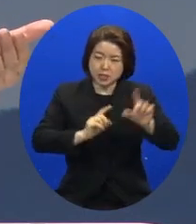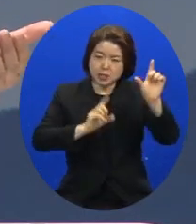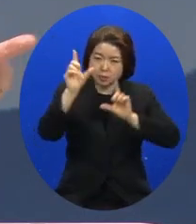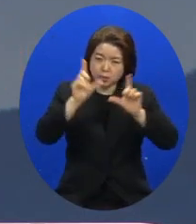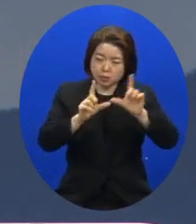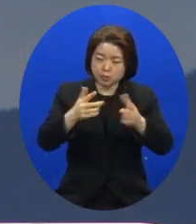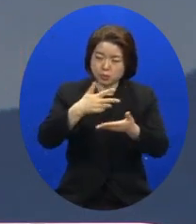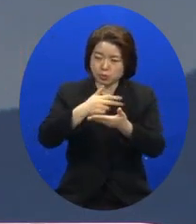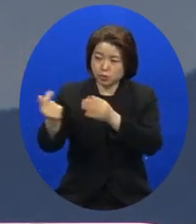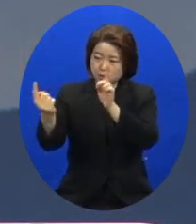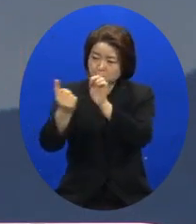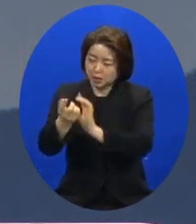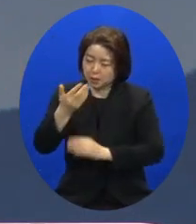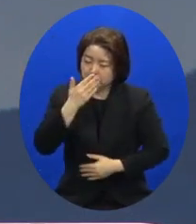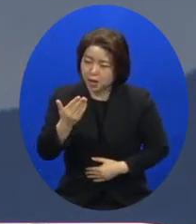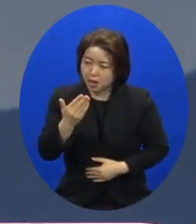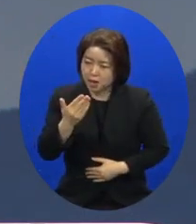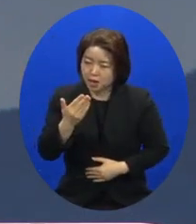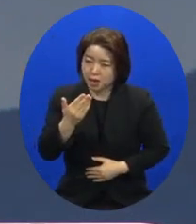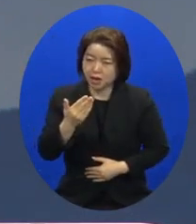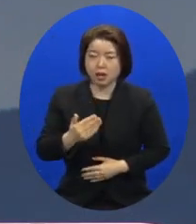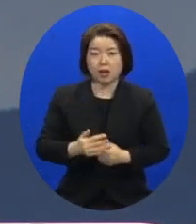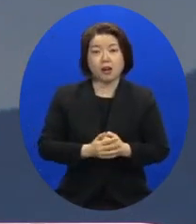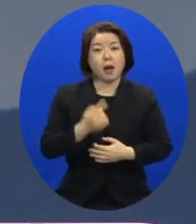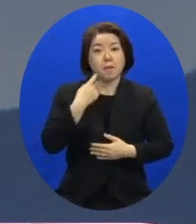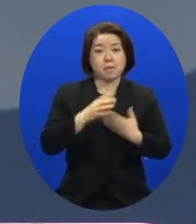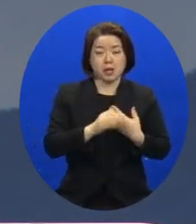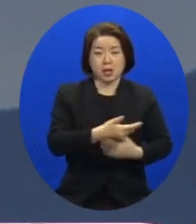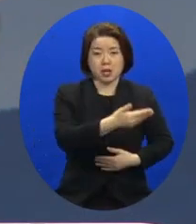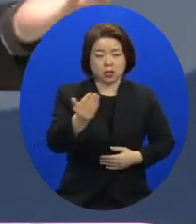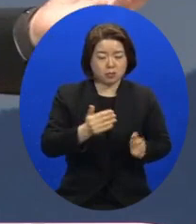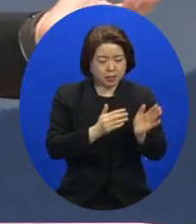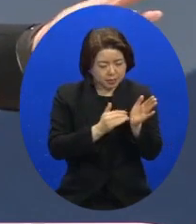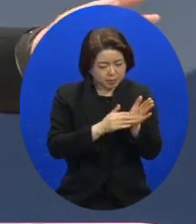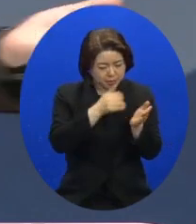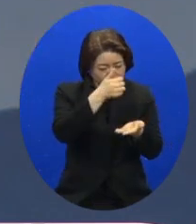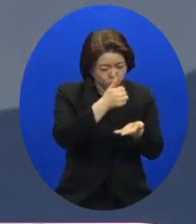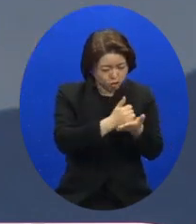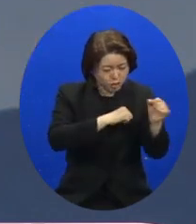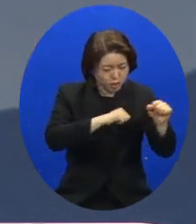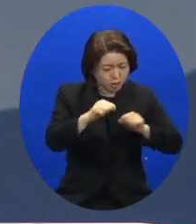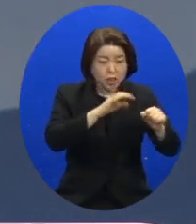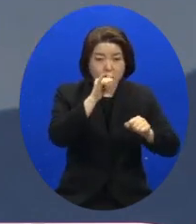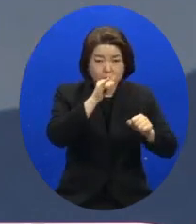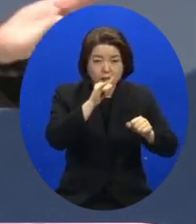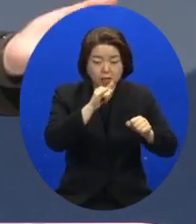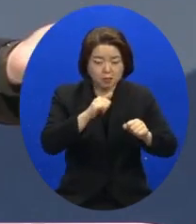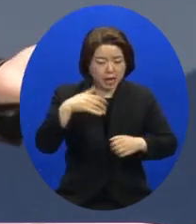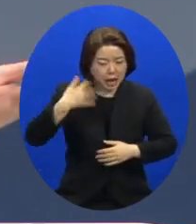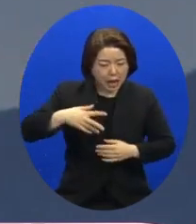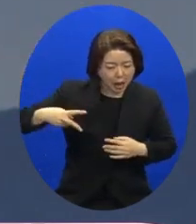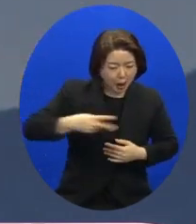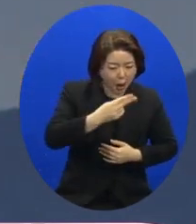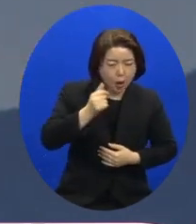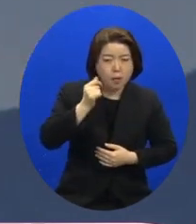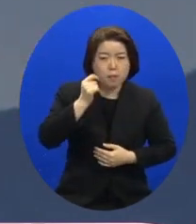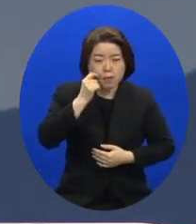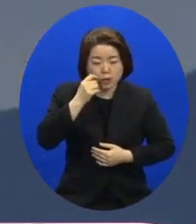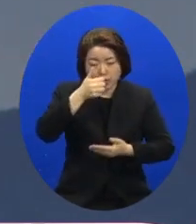수 있는 건가? 만약에 여러분이 은밀히 죄 짓는 것이 있다면, 아직도 끊지 못한 죄가